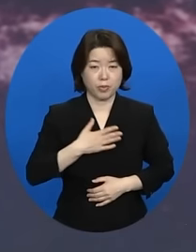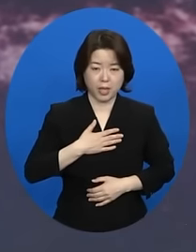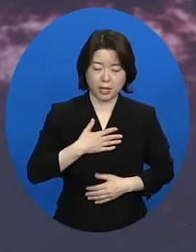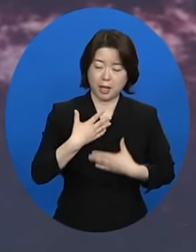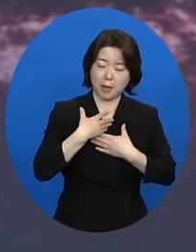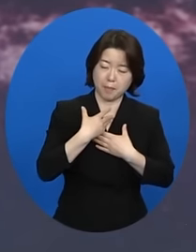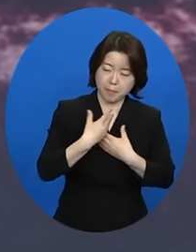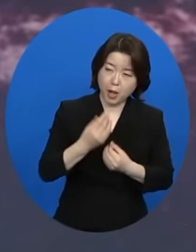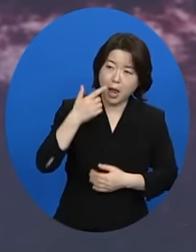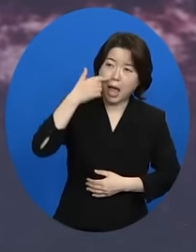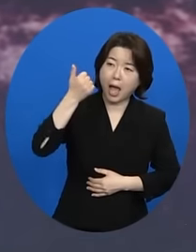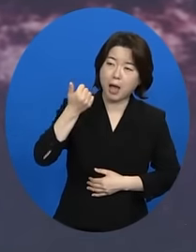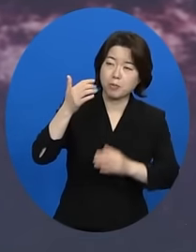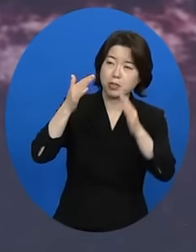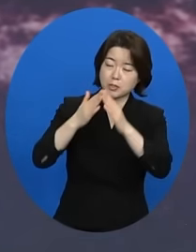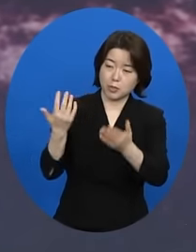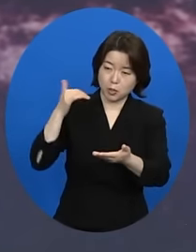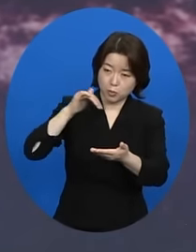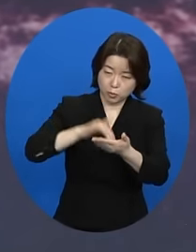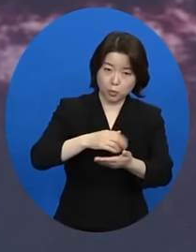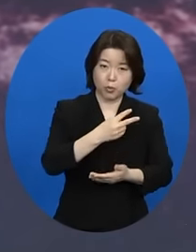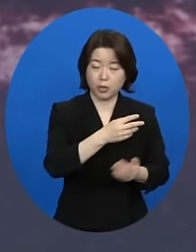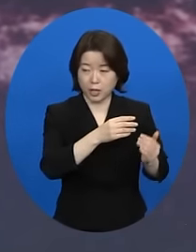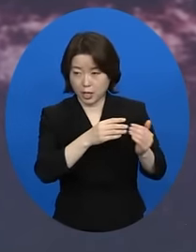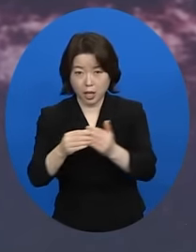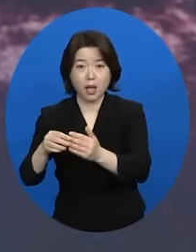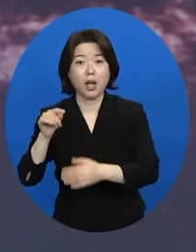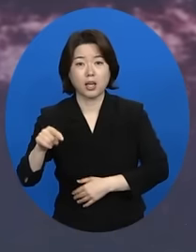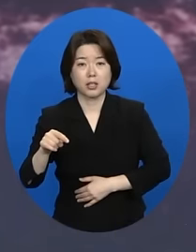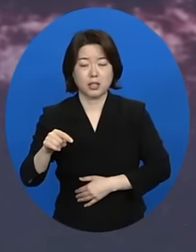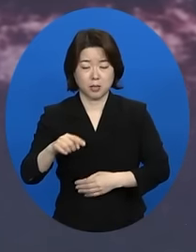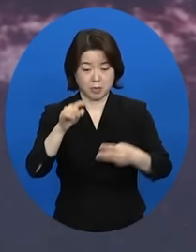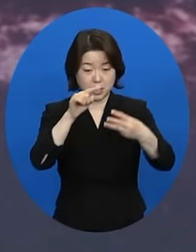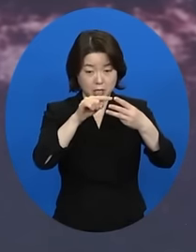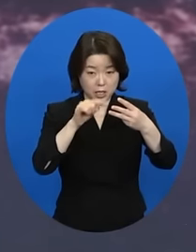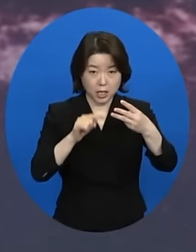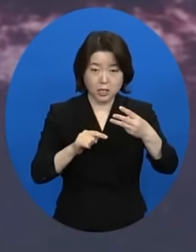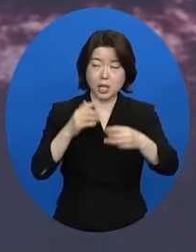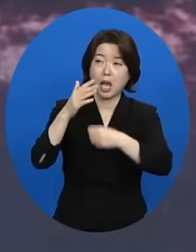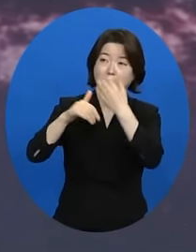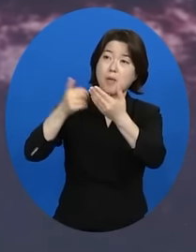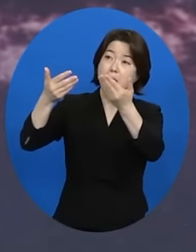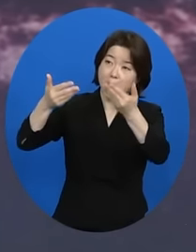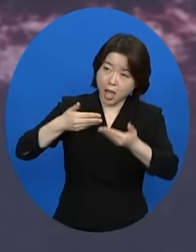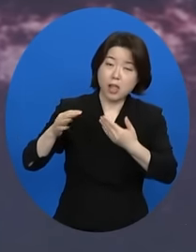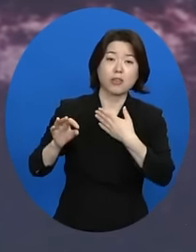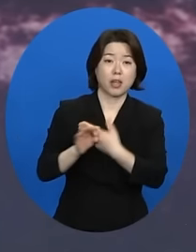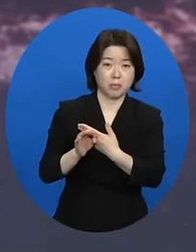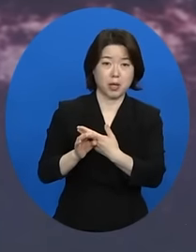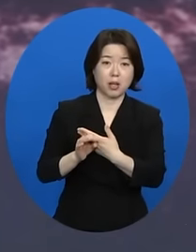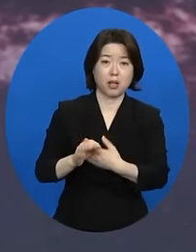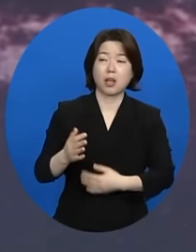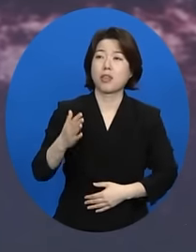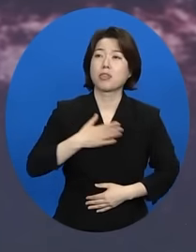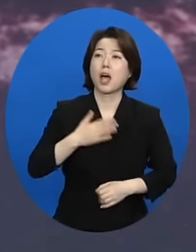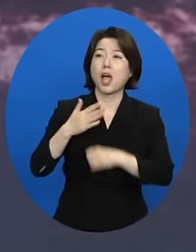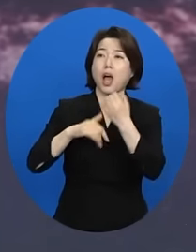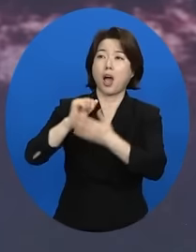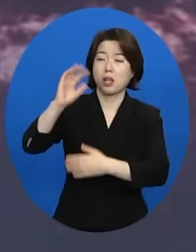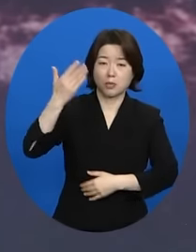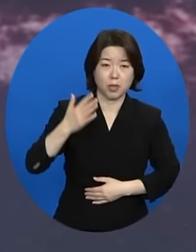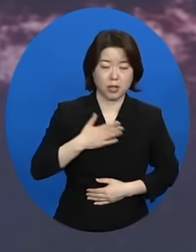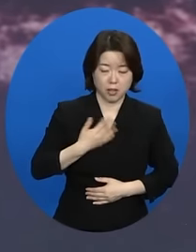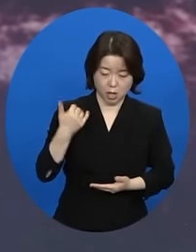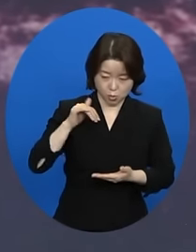평안히 아버지 집으로 돌아오게 하신다면 인도하심, 이 세 가지를 하나님이 하신다면 하나님 나의 하나님이 될 것입니다. 그리고